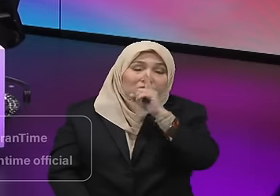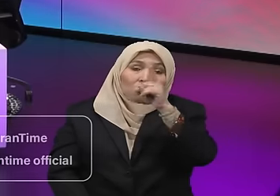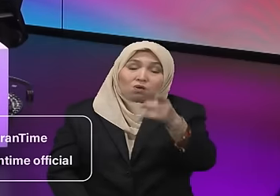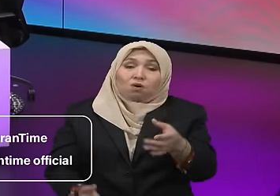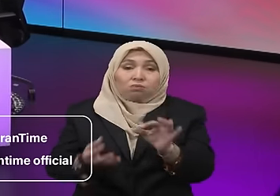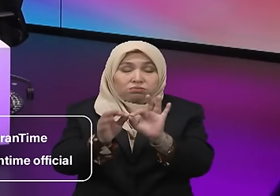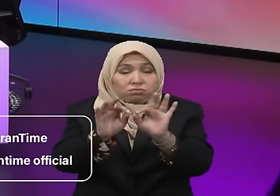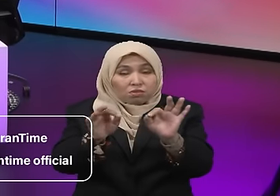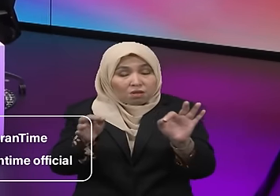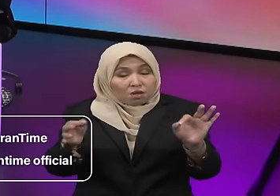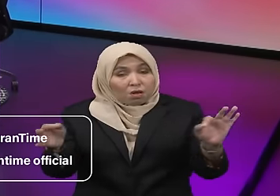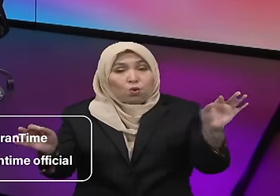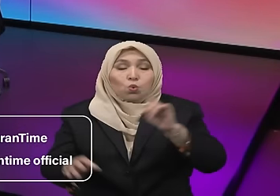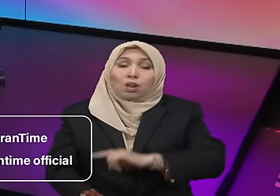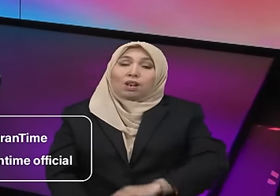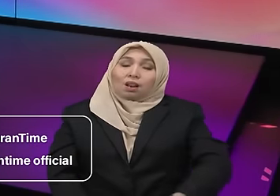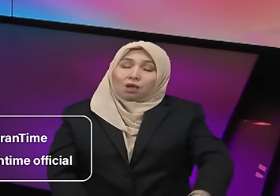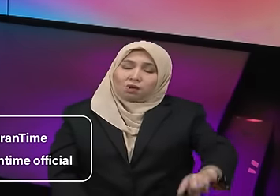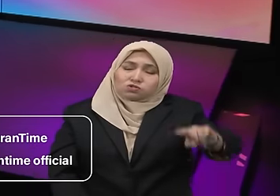الْمُشْرِكِينَ صَدَقَ اللَّهُ.